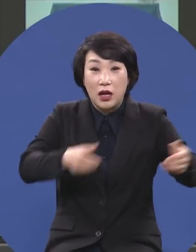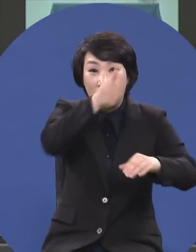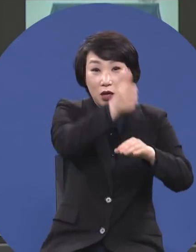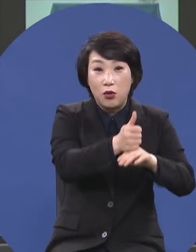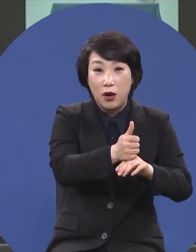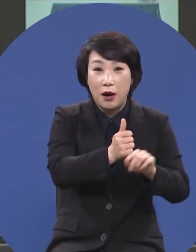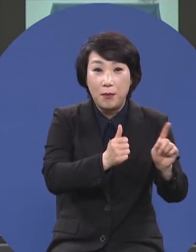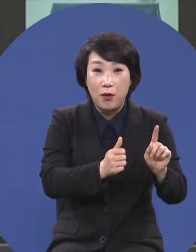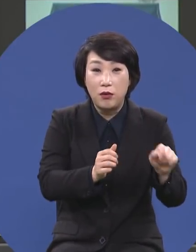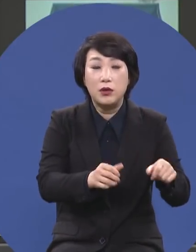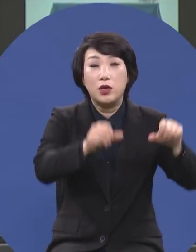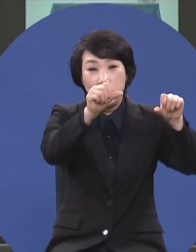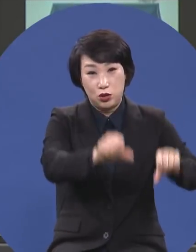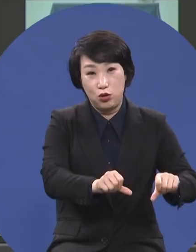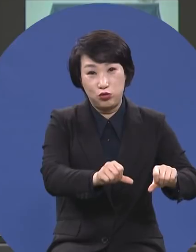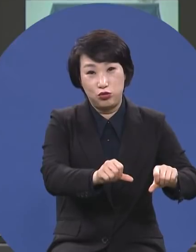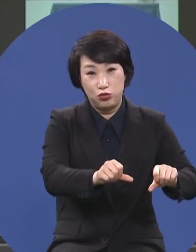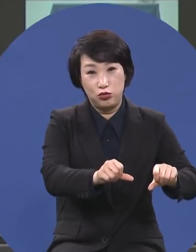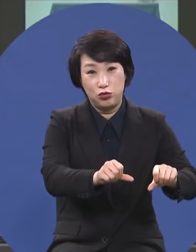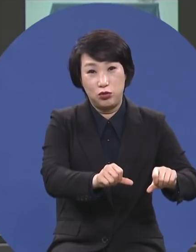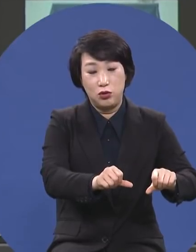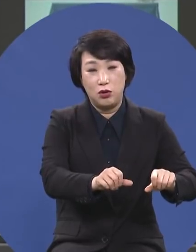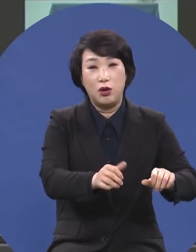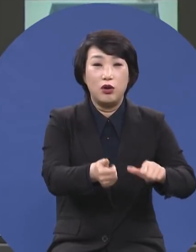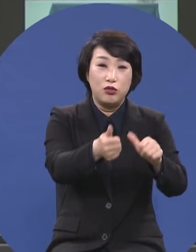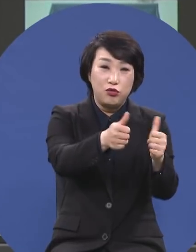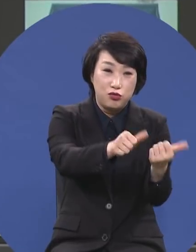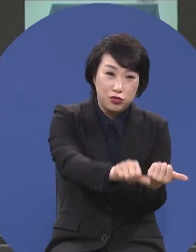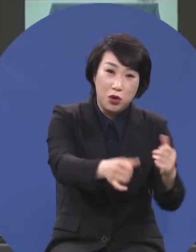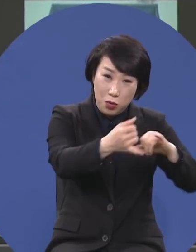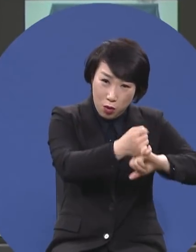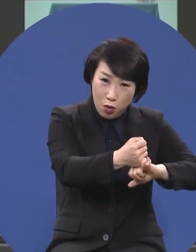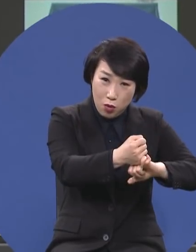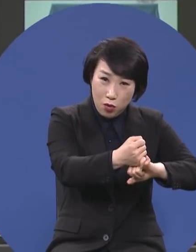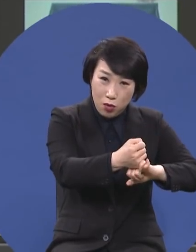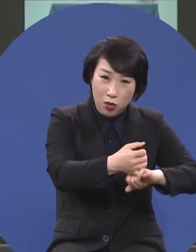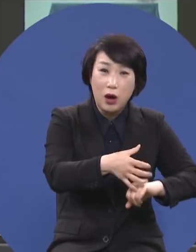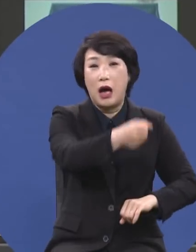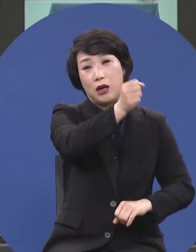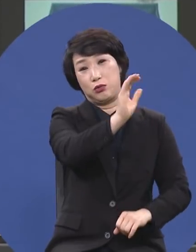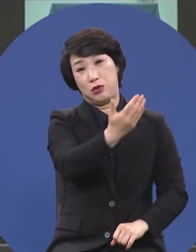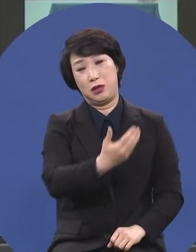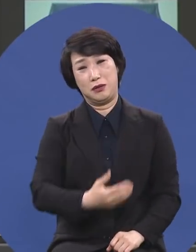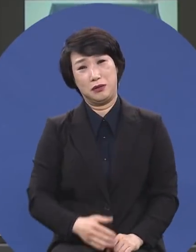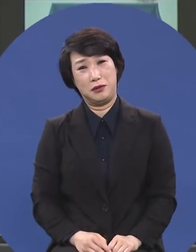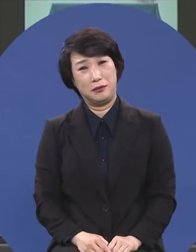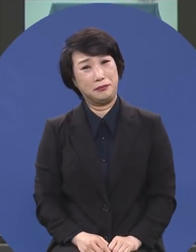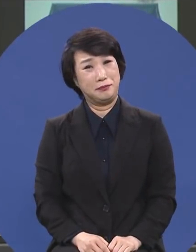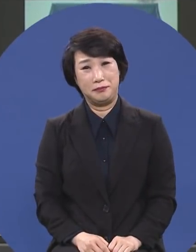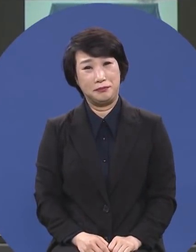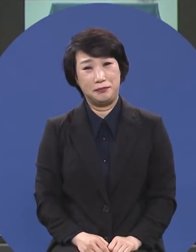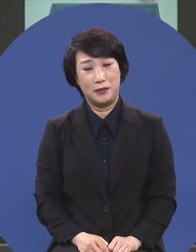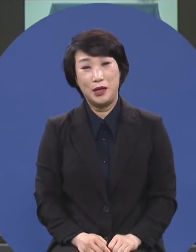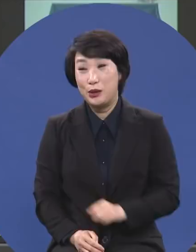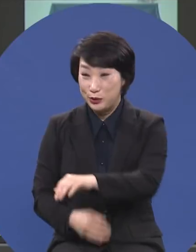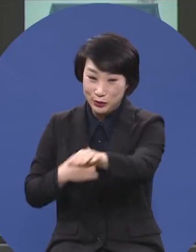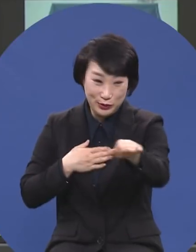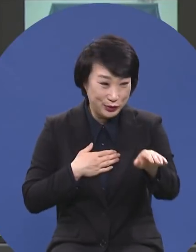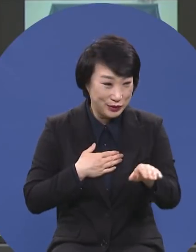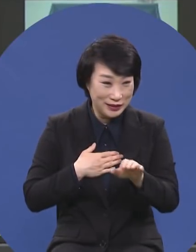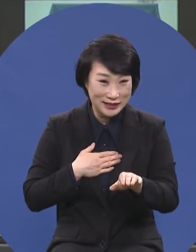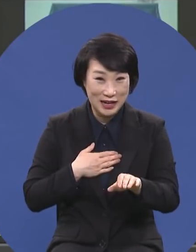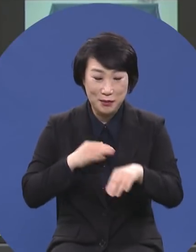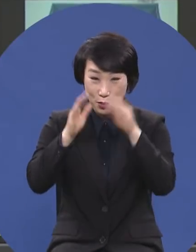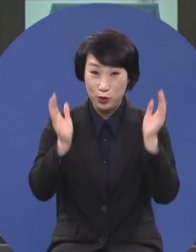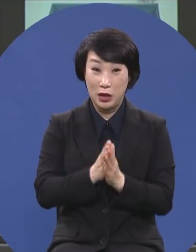결과로 저주와 정령 죽음을 맞이하게 됐습니다. 우리는